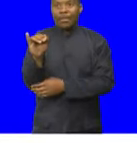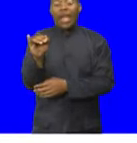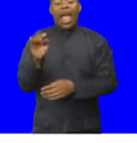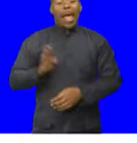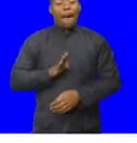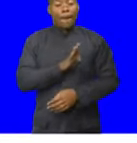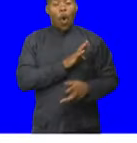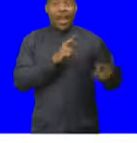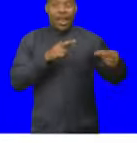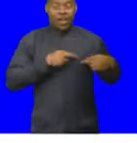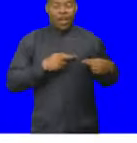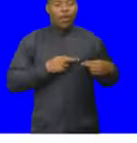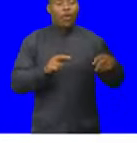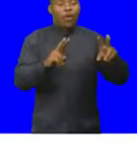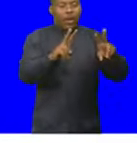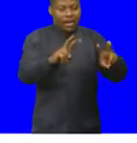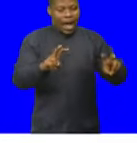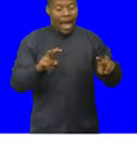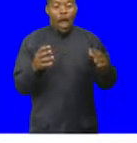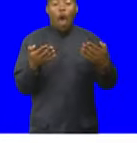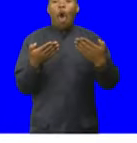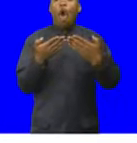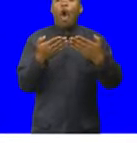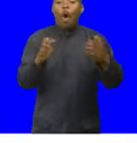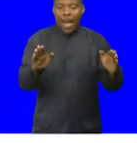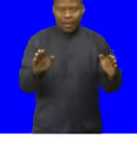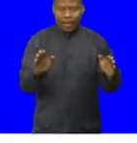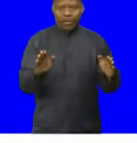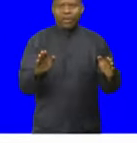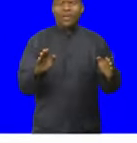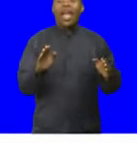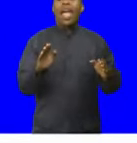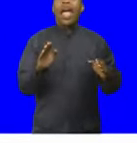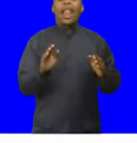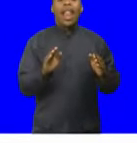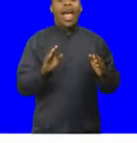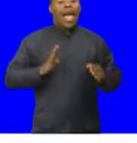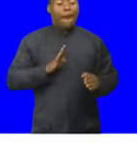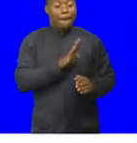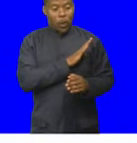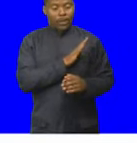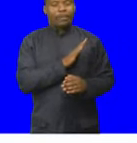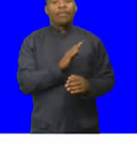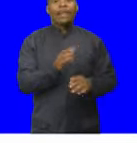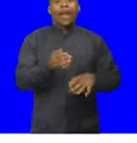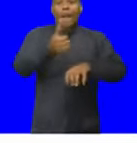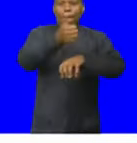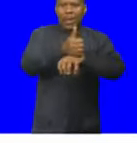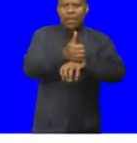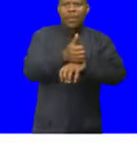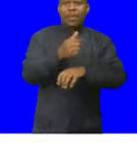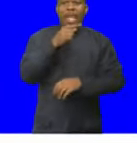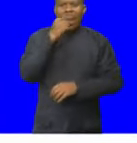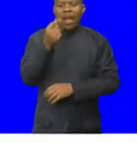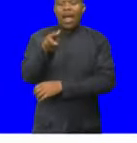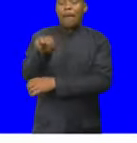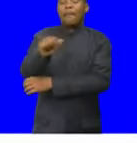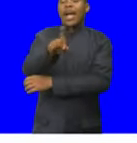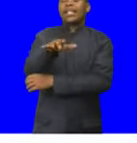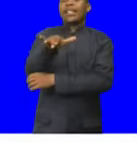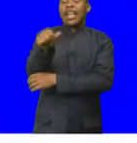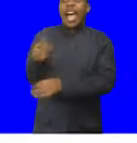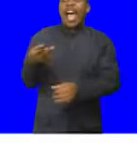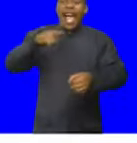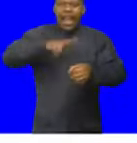delicwaningo eveni iEswatini Health and Human Research Review Board. Lelibandla litawuholwa nguRudolph Maziya kanzi lomunye